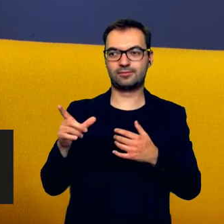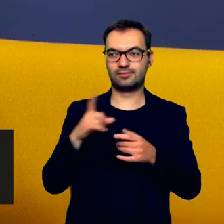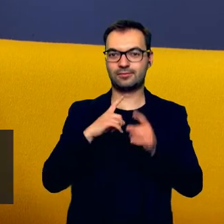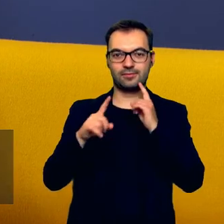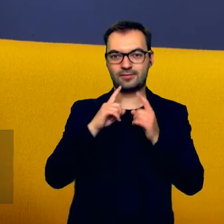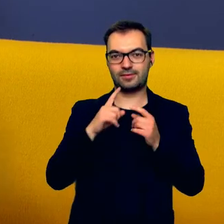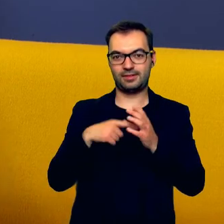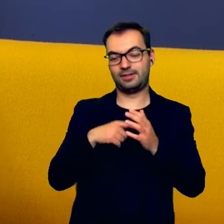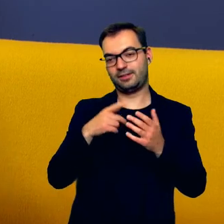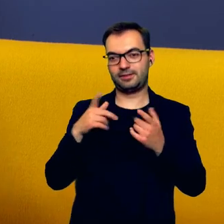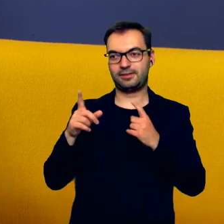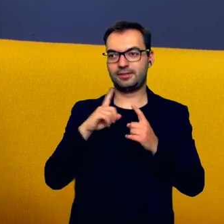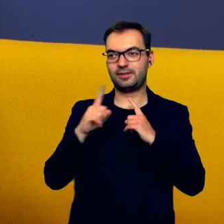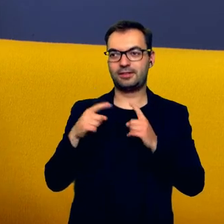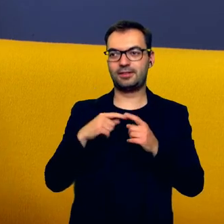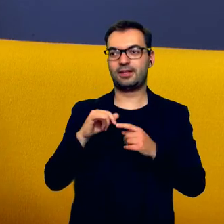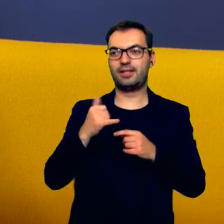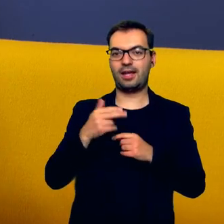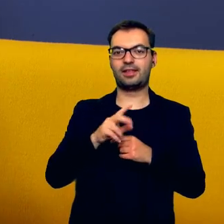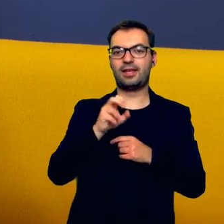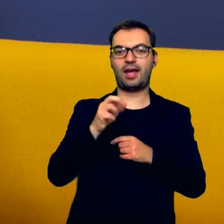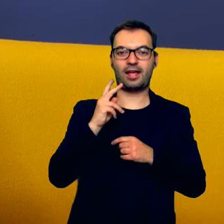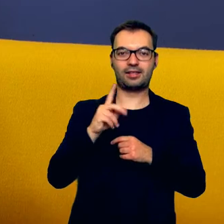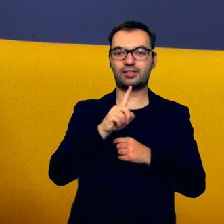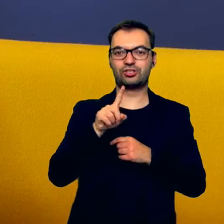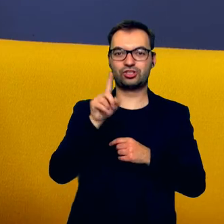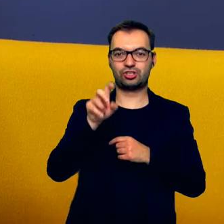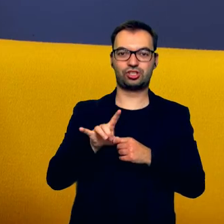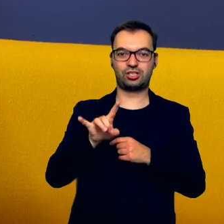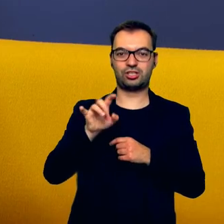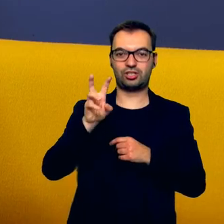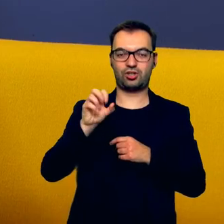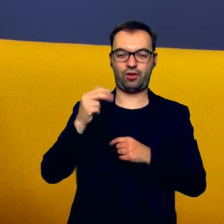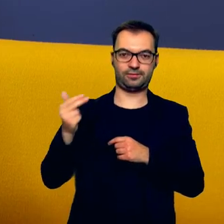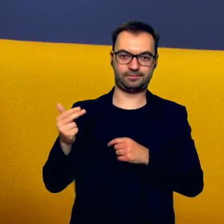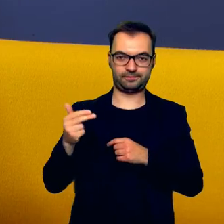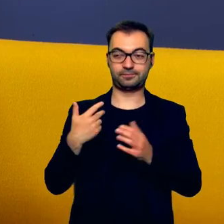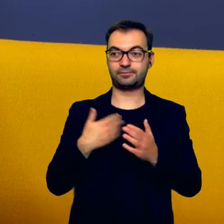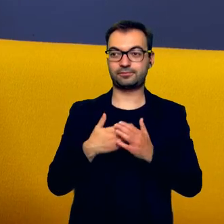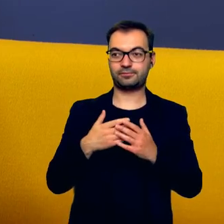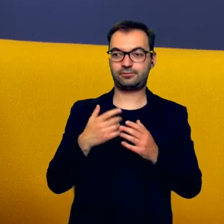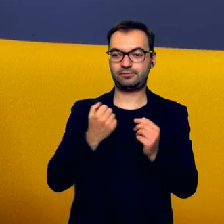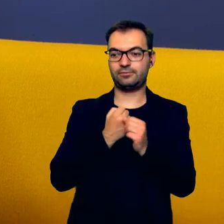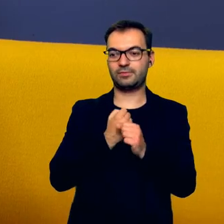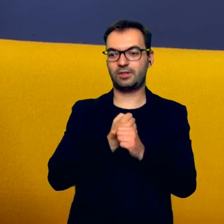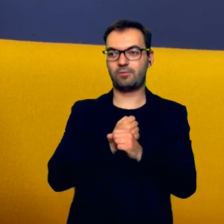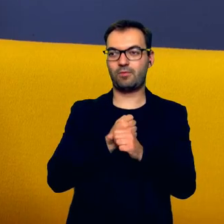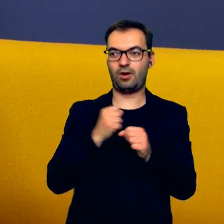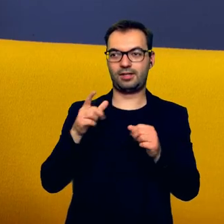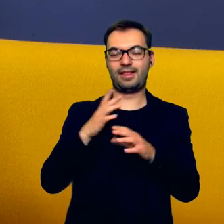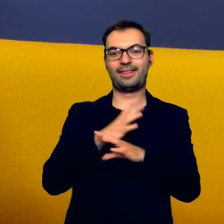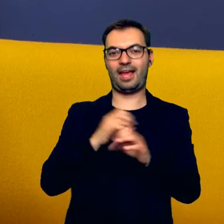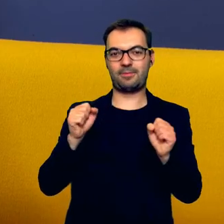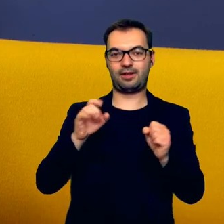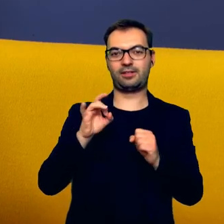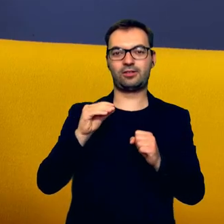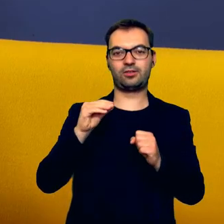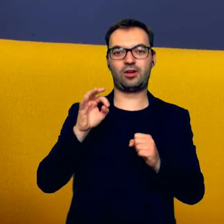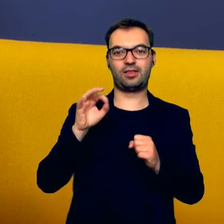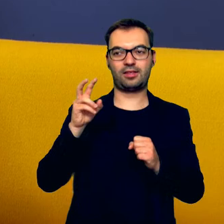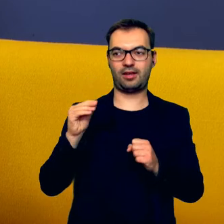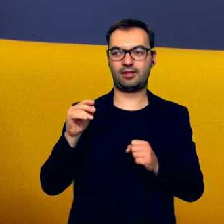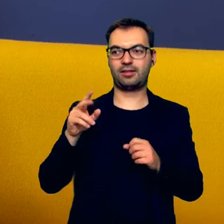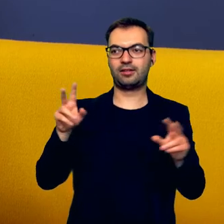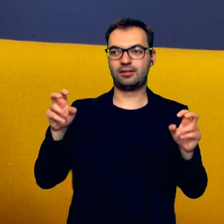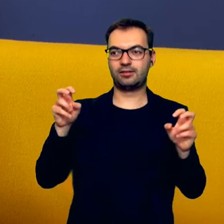nas, prezentowanym przez nas Janem Henrykiem Żychoniem. Otóż bohaterem tego dramatu Goethego, tytuł